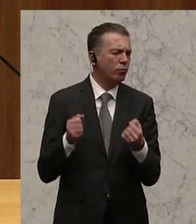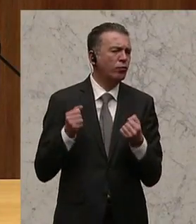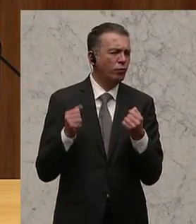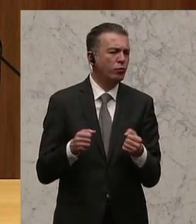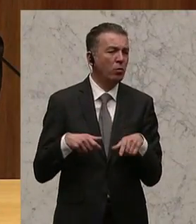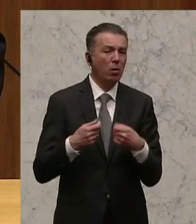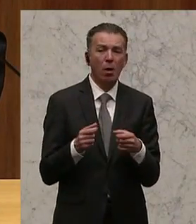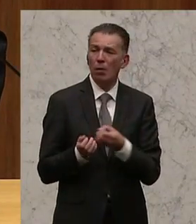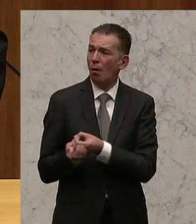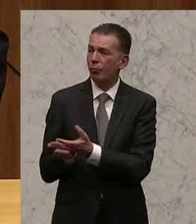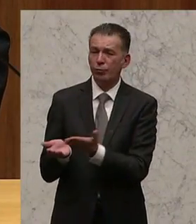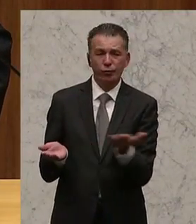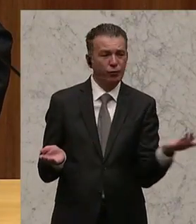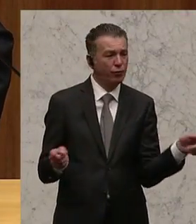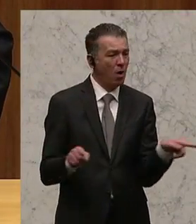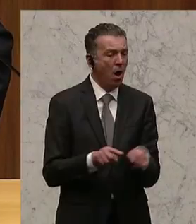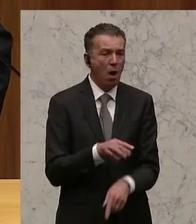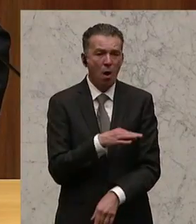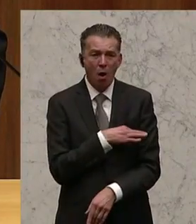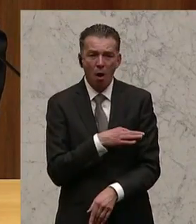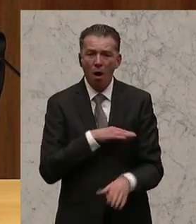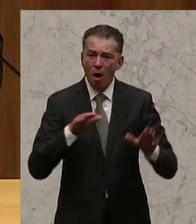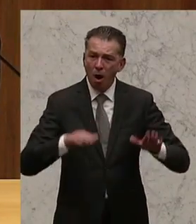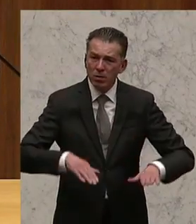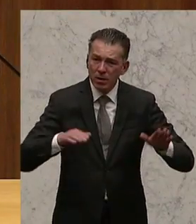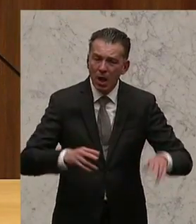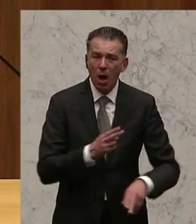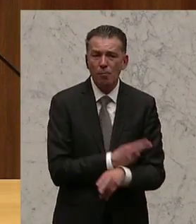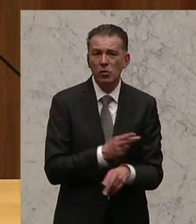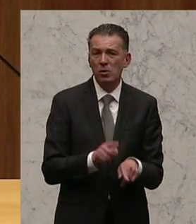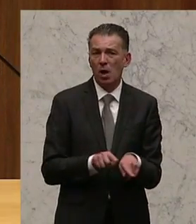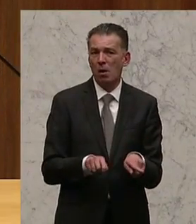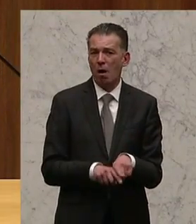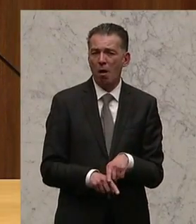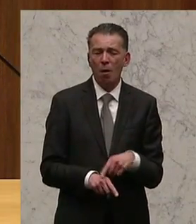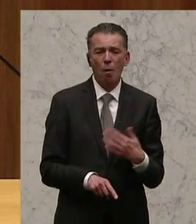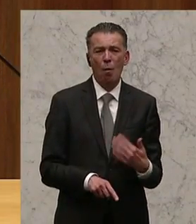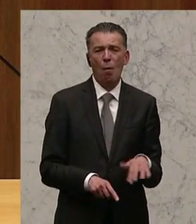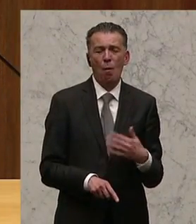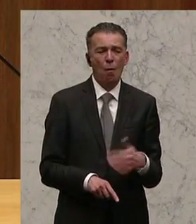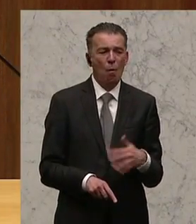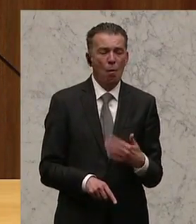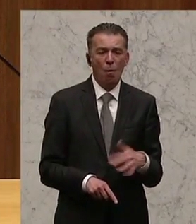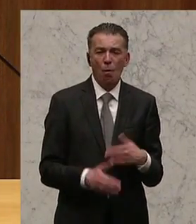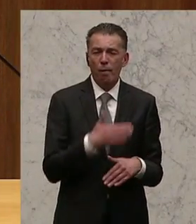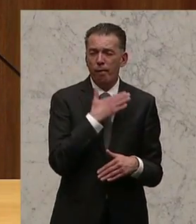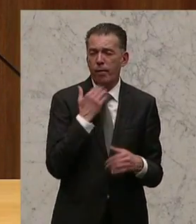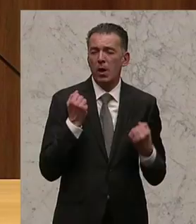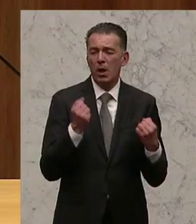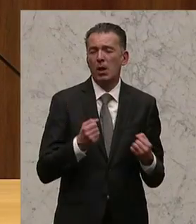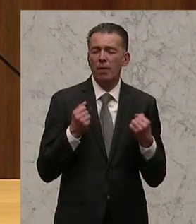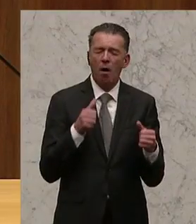gibt es breit. Auch der gefürchtete und berüchtigte Islamische Staat wendet in außerordentlichen Ausmaß